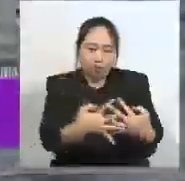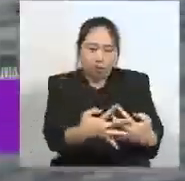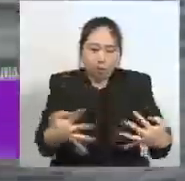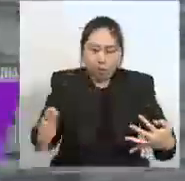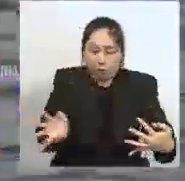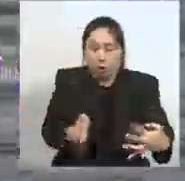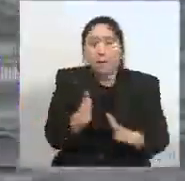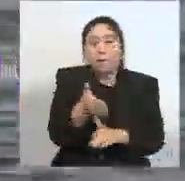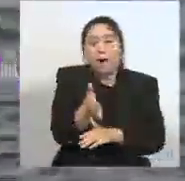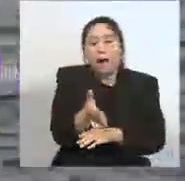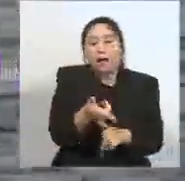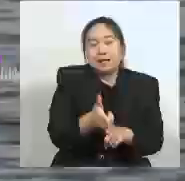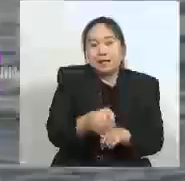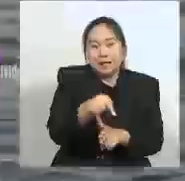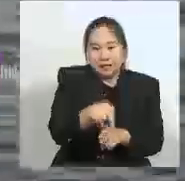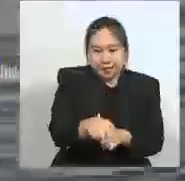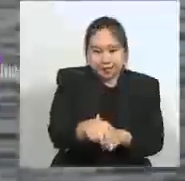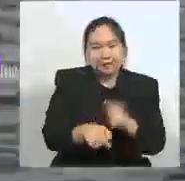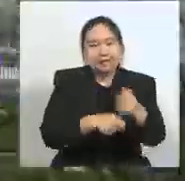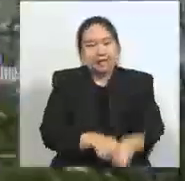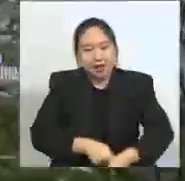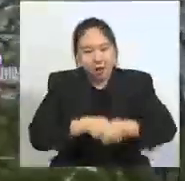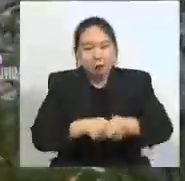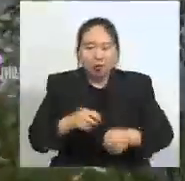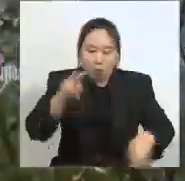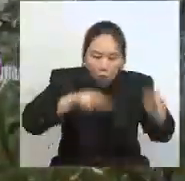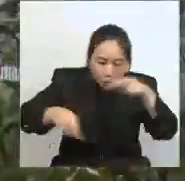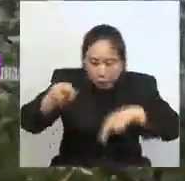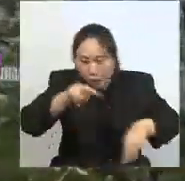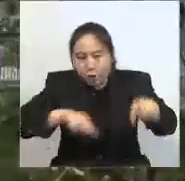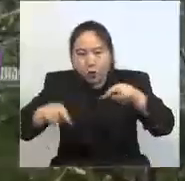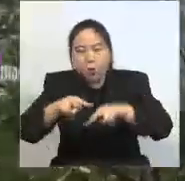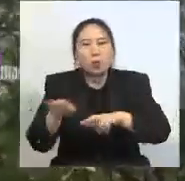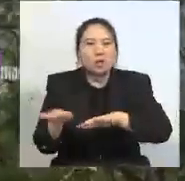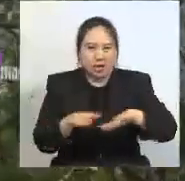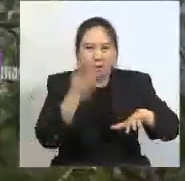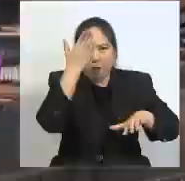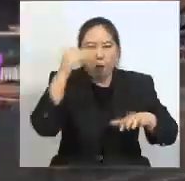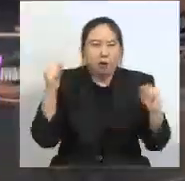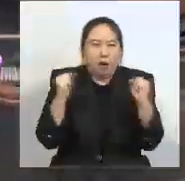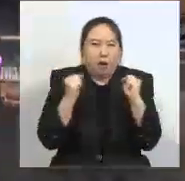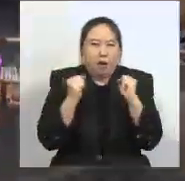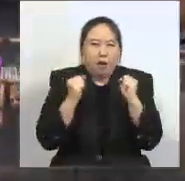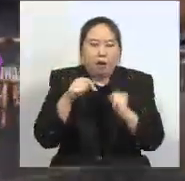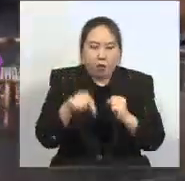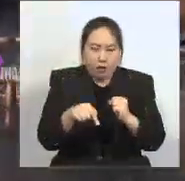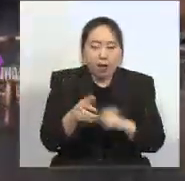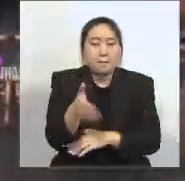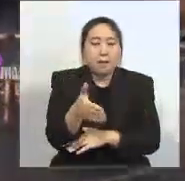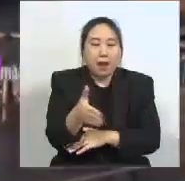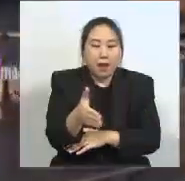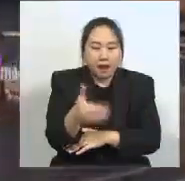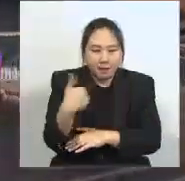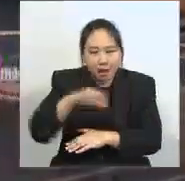วัดหนองคายที่เลี้ยงเอาไว้เกษตรกรก็ต้องเข้ามาดูแลอย่างใกล้ชิดเตรียมรับมือกับอากาศหนาวเย็นแบบนี้นะคะหลังปลาในก